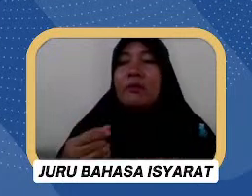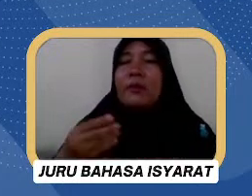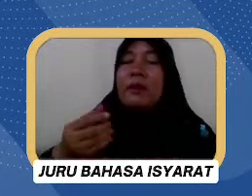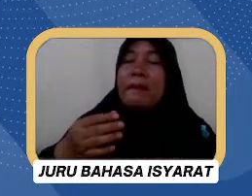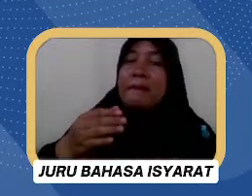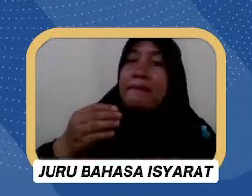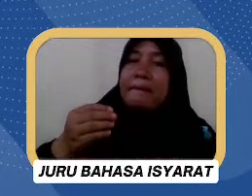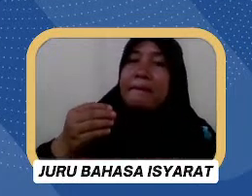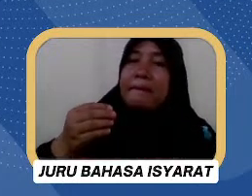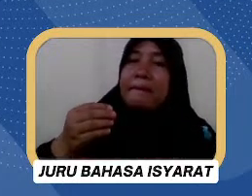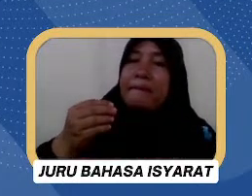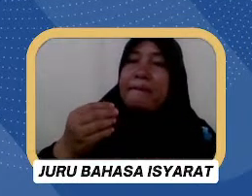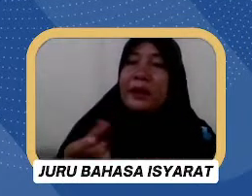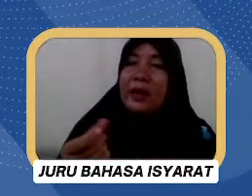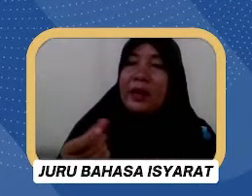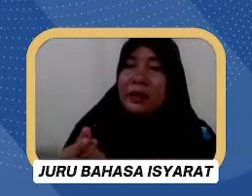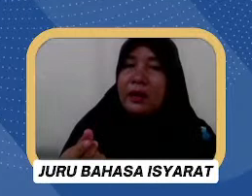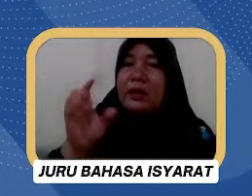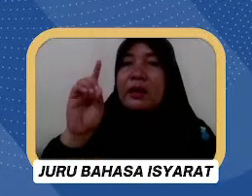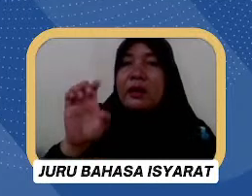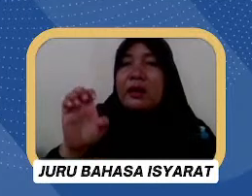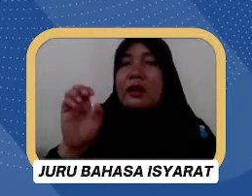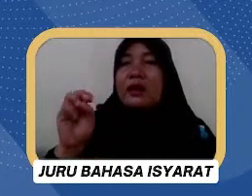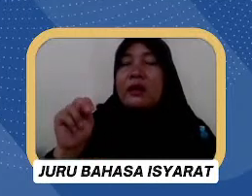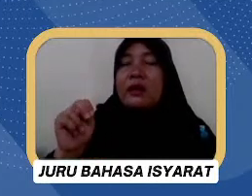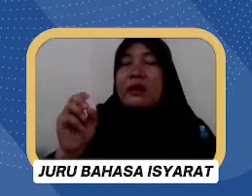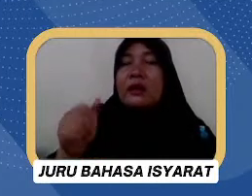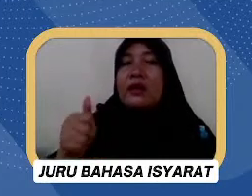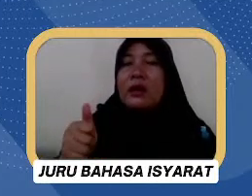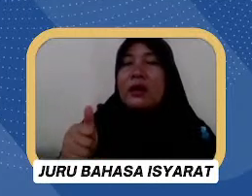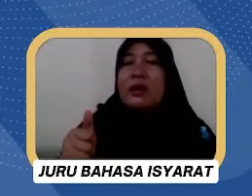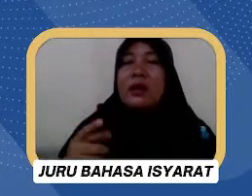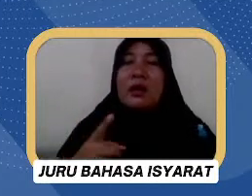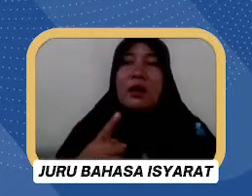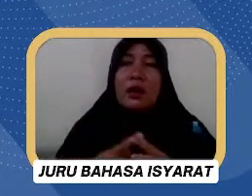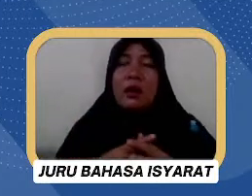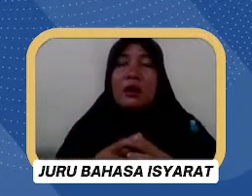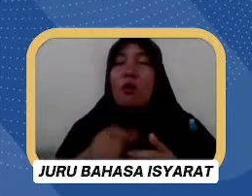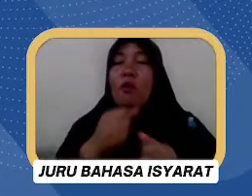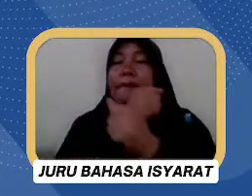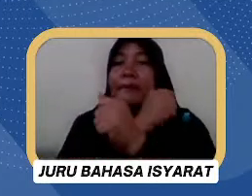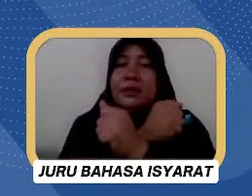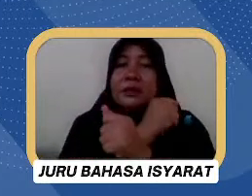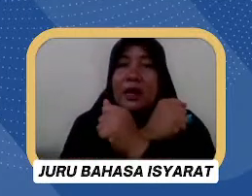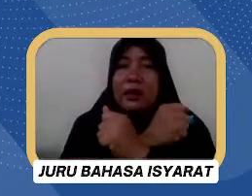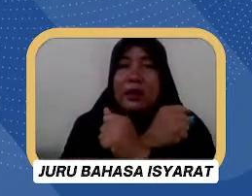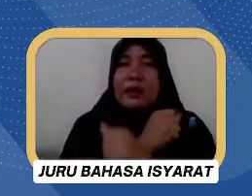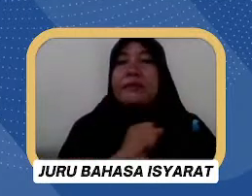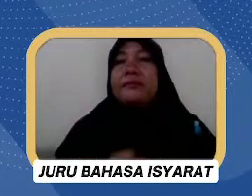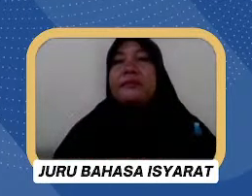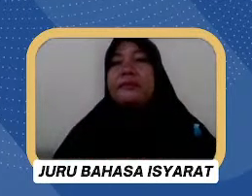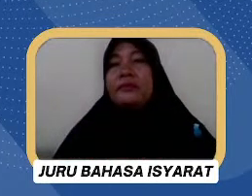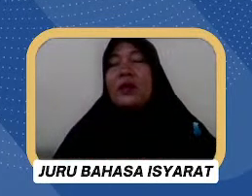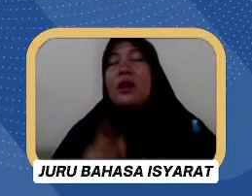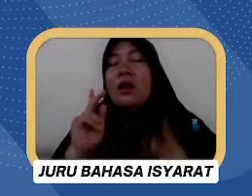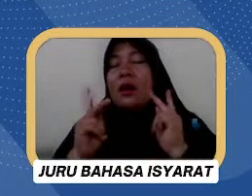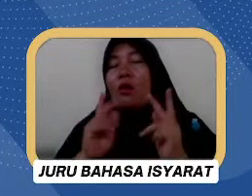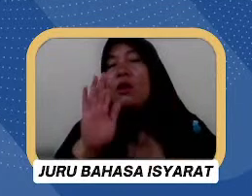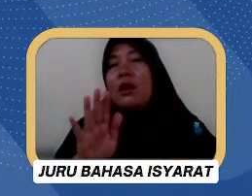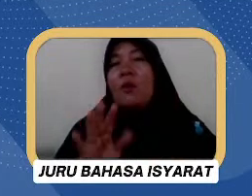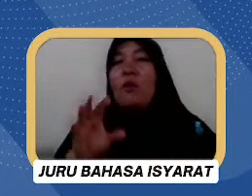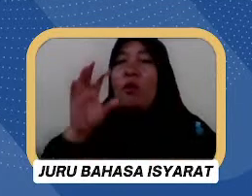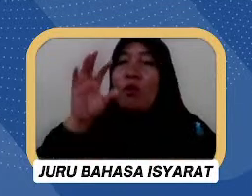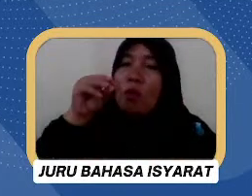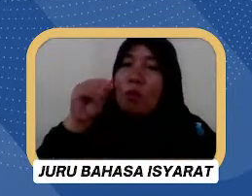Contoh yang di sini bisa kami contohkan yang berkaitan dengan pelanggaran Undang-Undang ITE Nomor 11